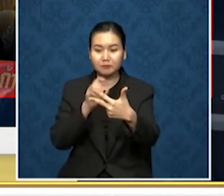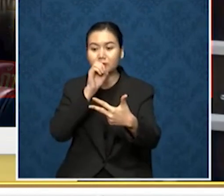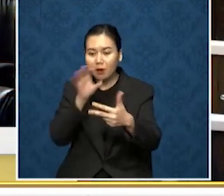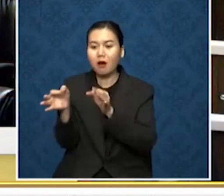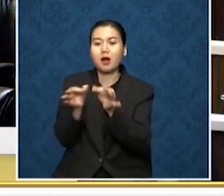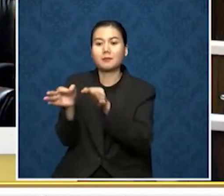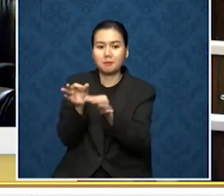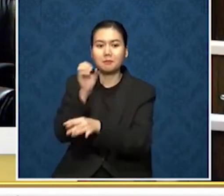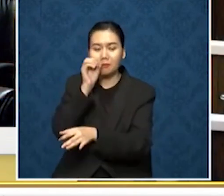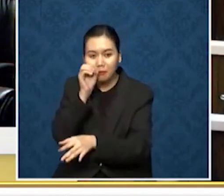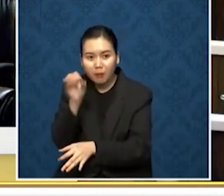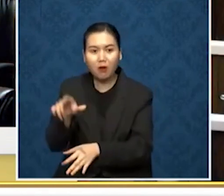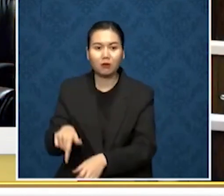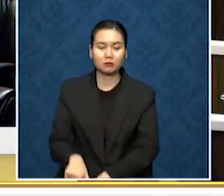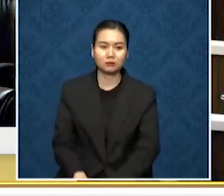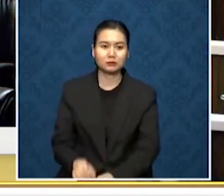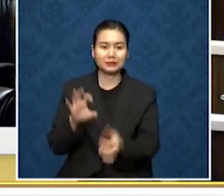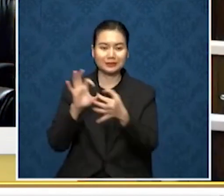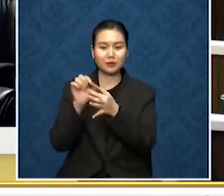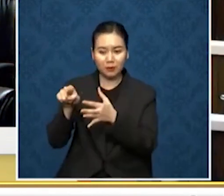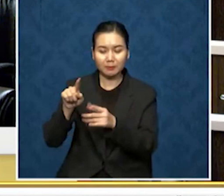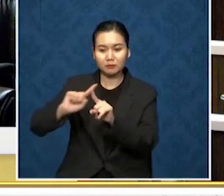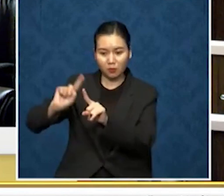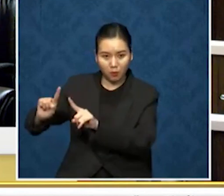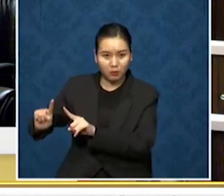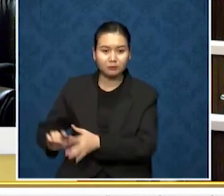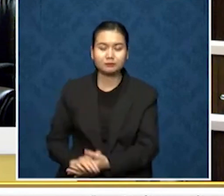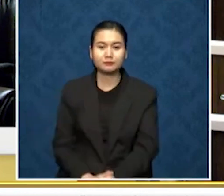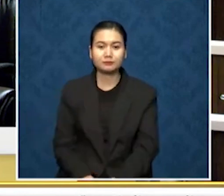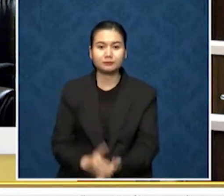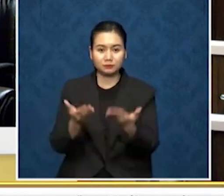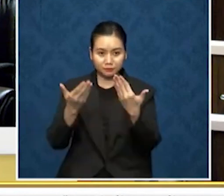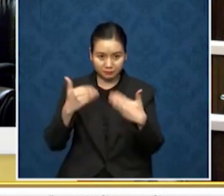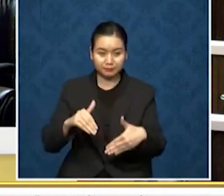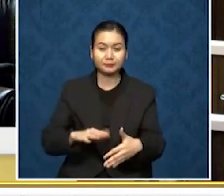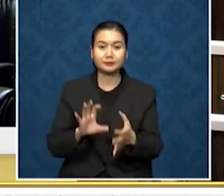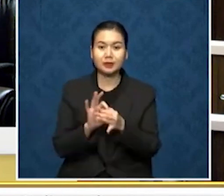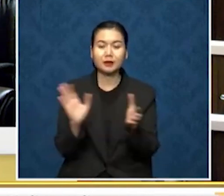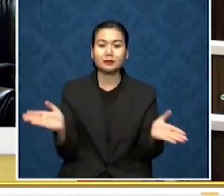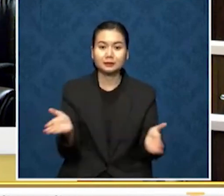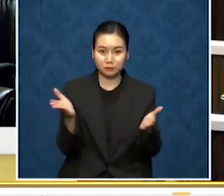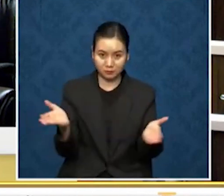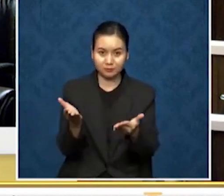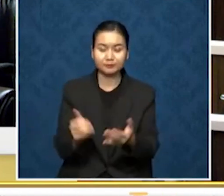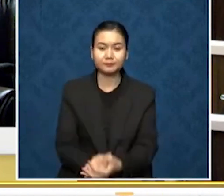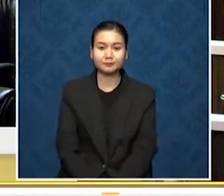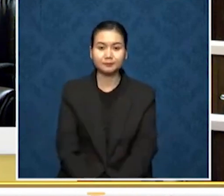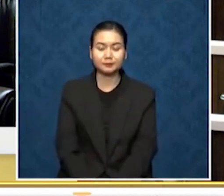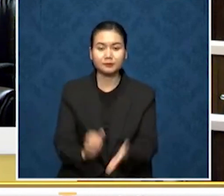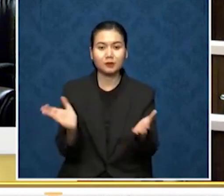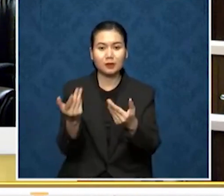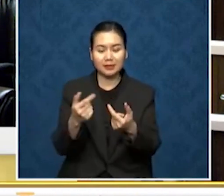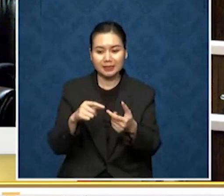สมาชิกที่อภิปรายในหลากหลายประเด็นทีนี้มาสู่ในเรื่องของการสนับสนุนนะครับเกี่ยวกับ